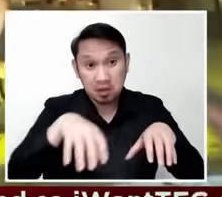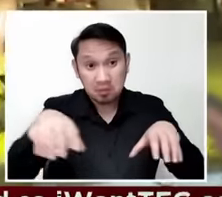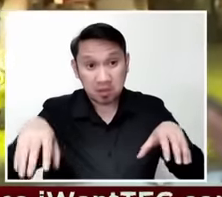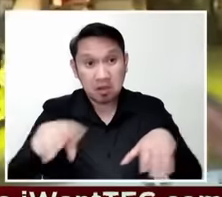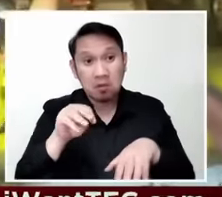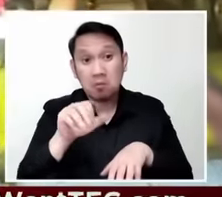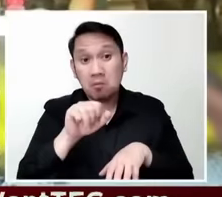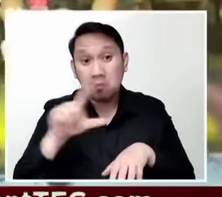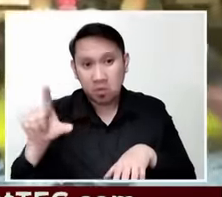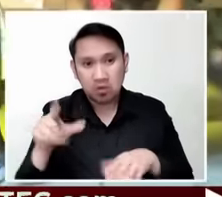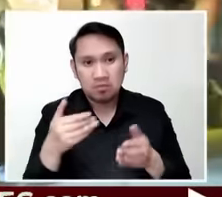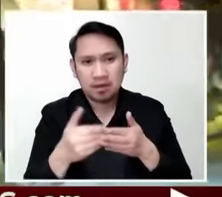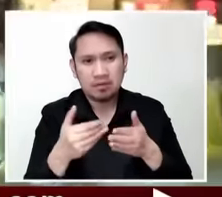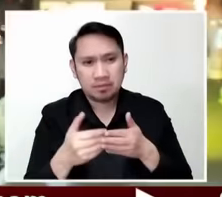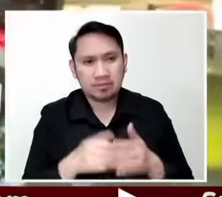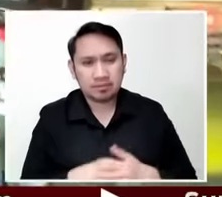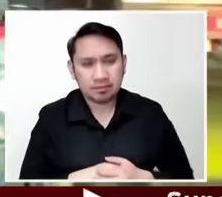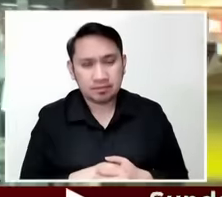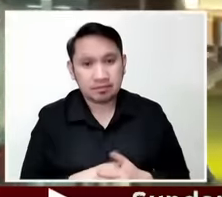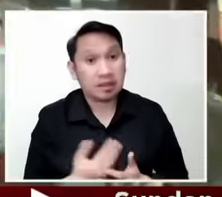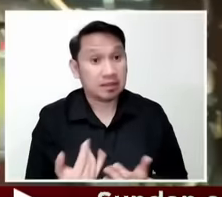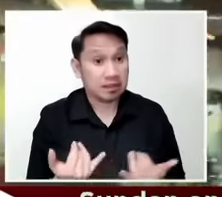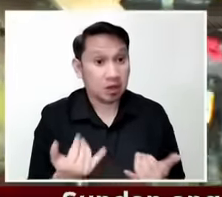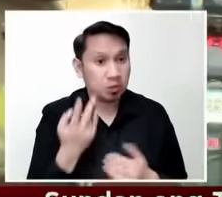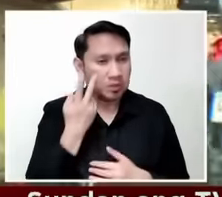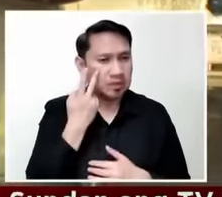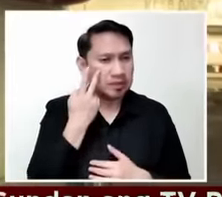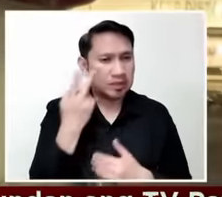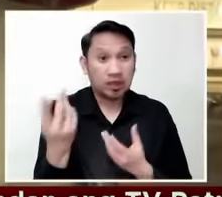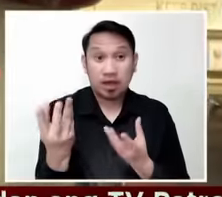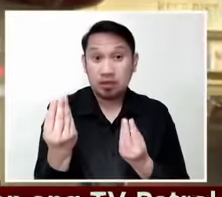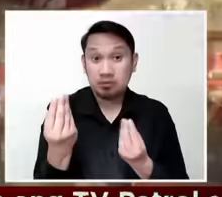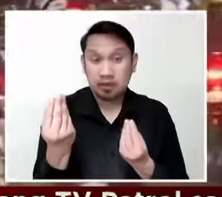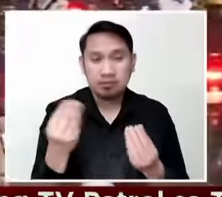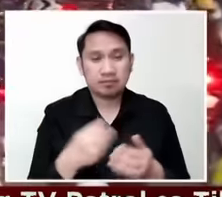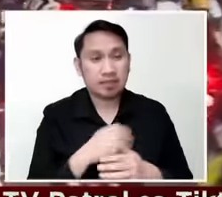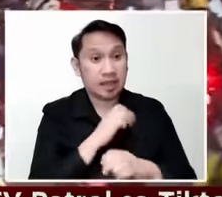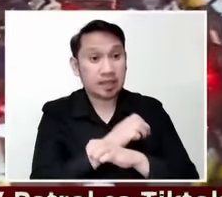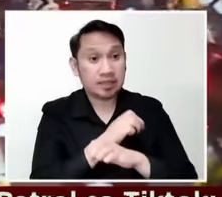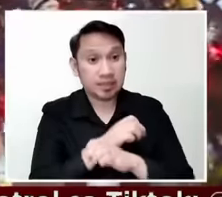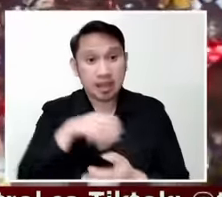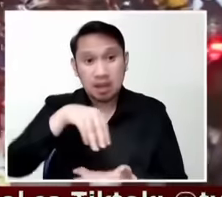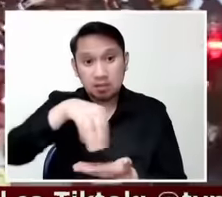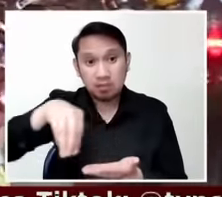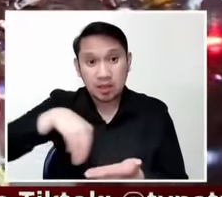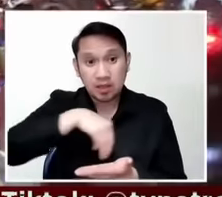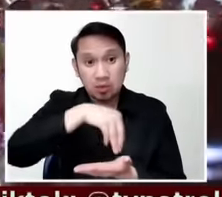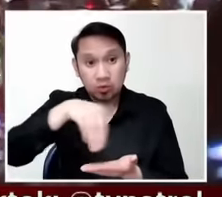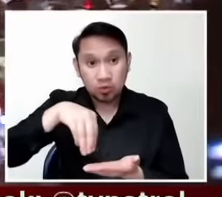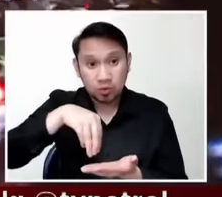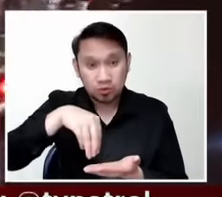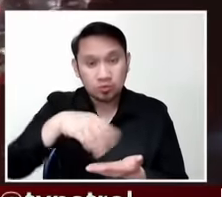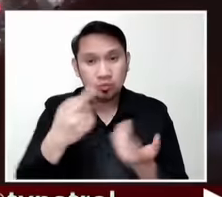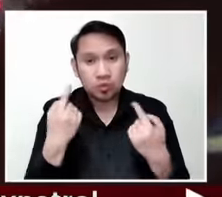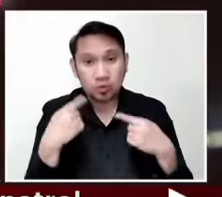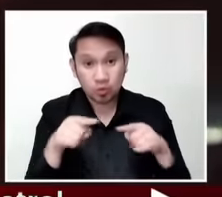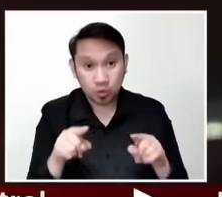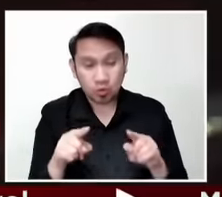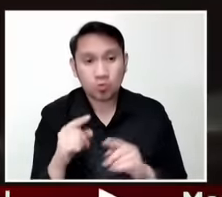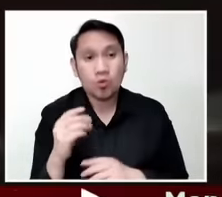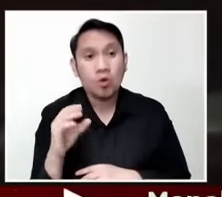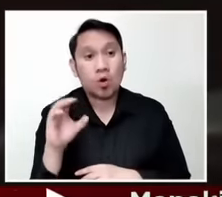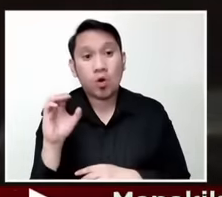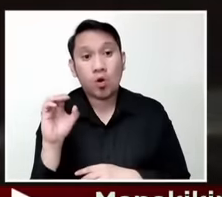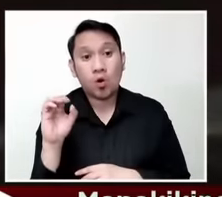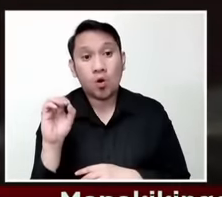EDSA. Silipin po naman natin ang sitwasyon sa bahagi ng EDSA Mandaluyong para sa mga patungo sa direksyon ng Ortigas o yung